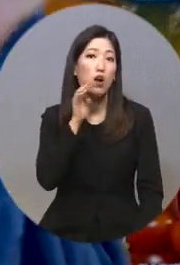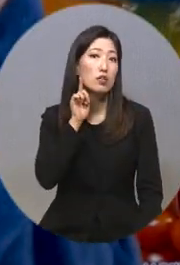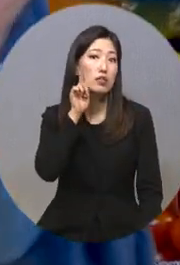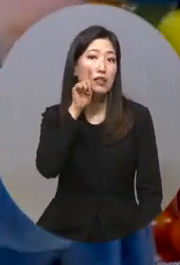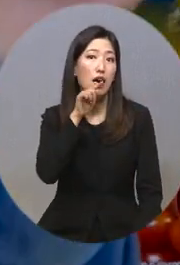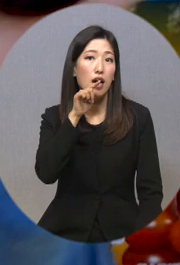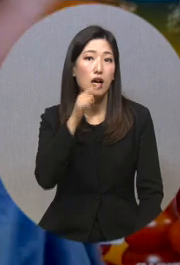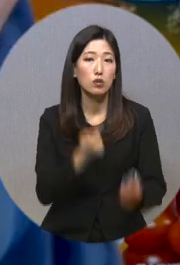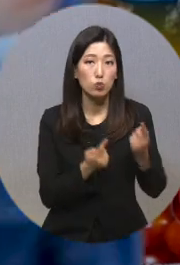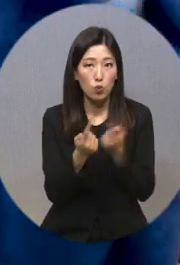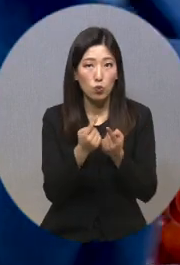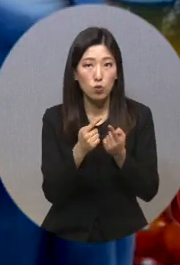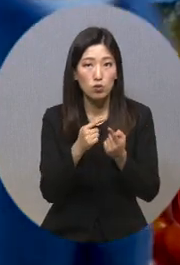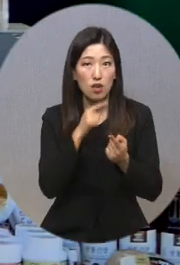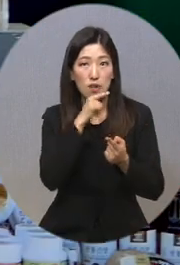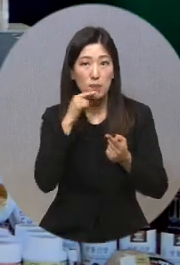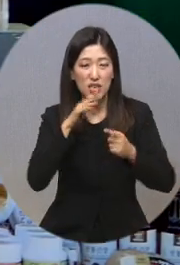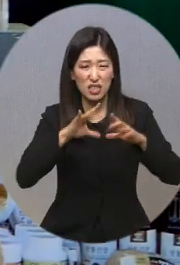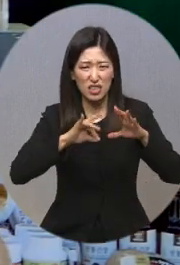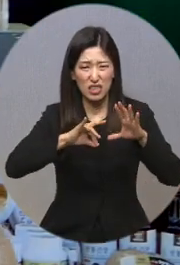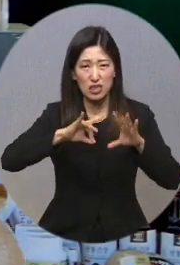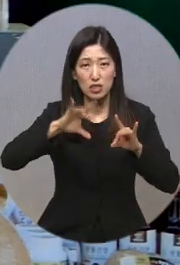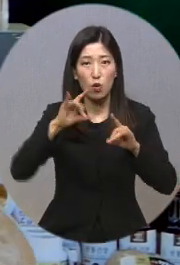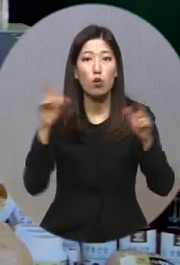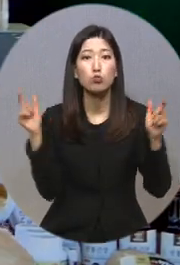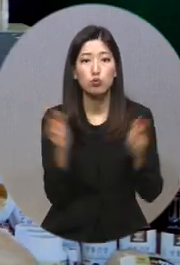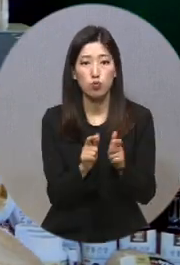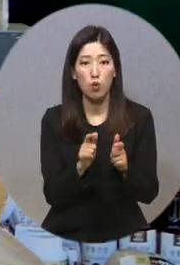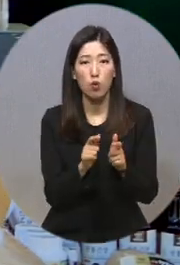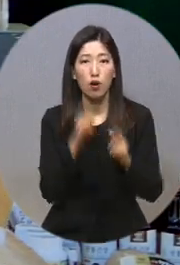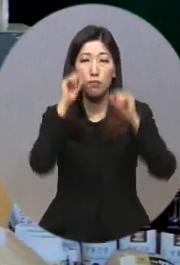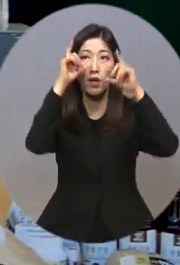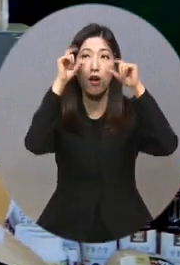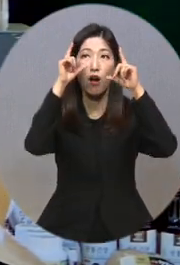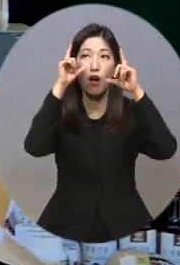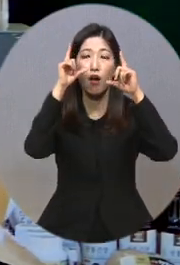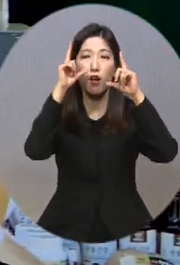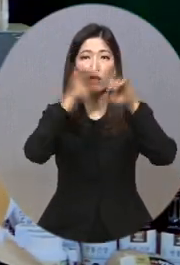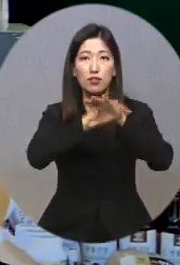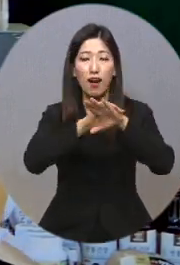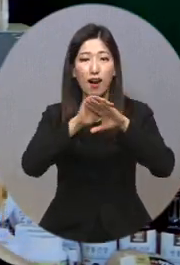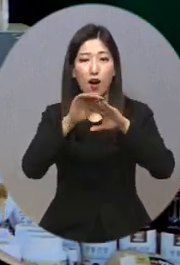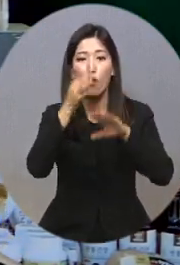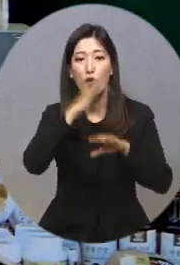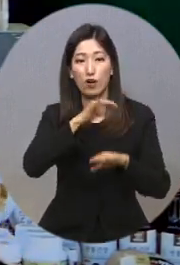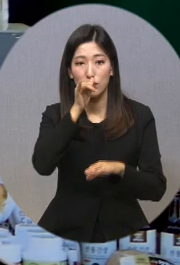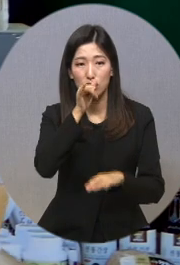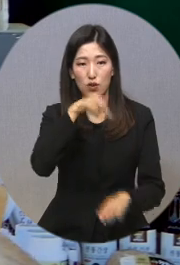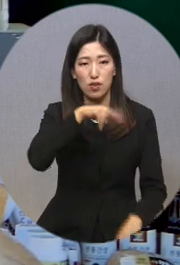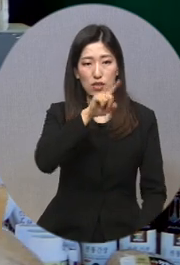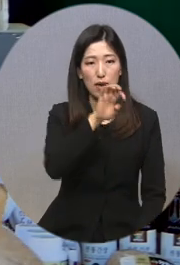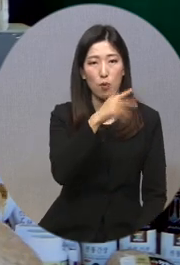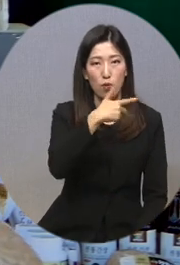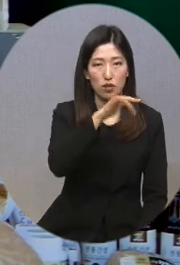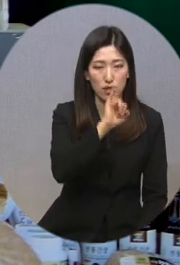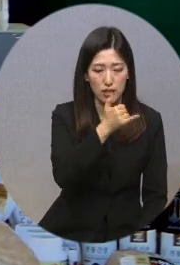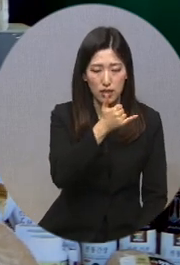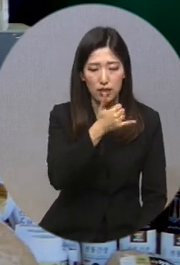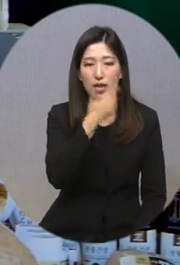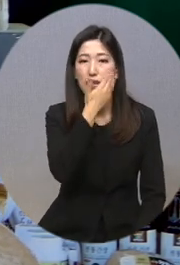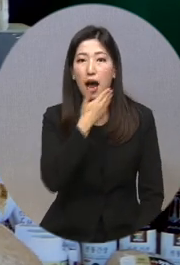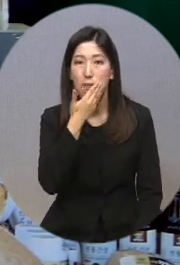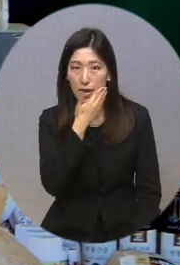콜레스테롤 조절, 면역력 증진, 불면증 개선 등이 있으며 타민과 리신, 사포닌 등이 높은 함량과 단백질과